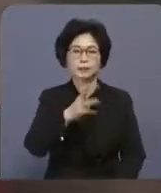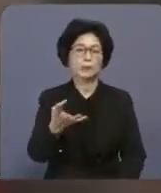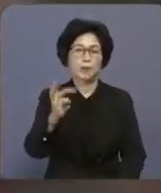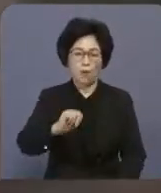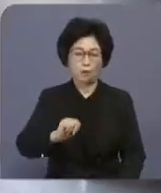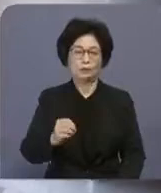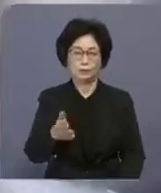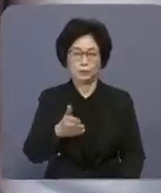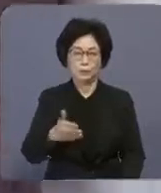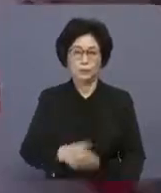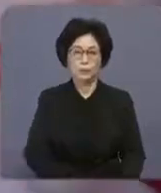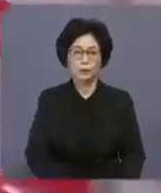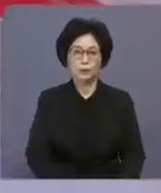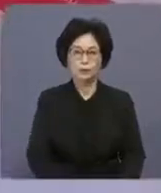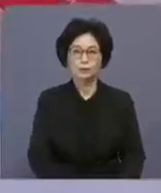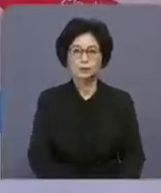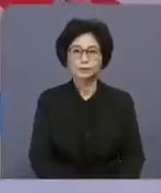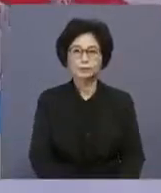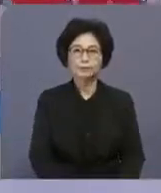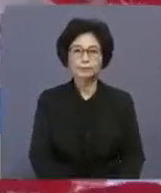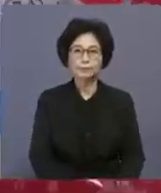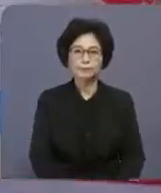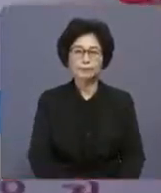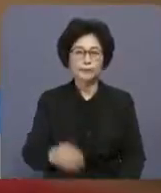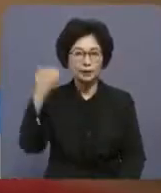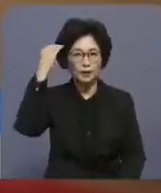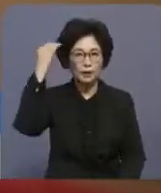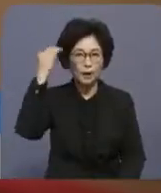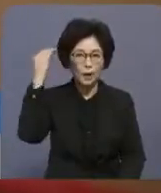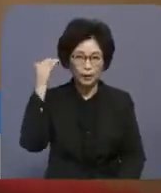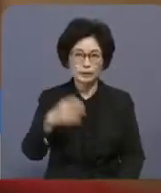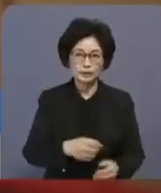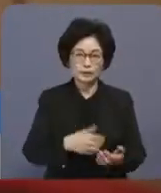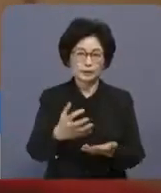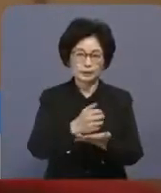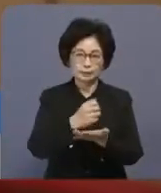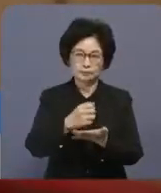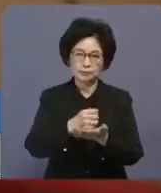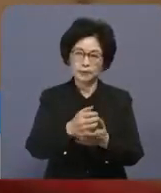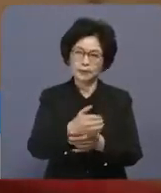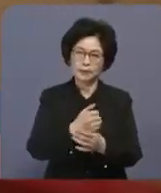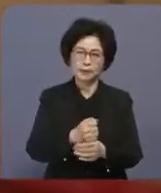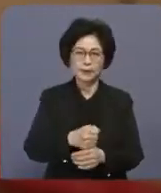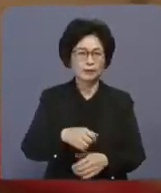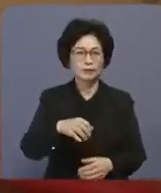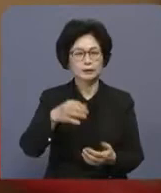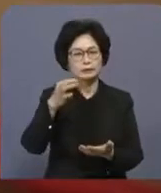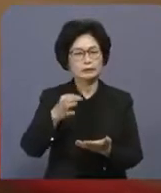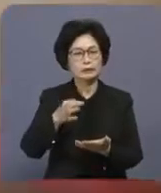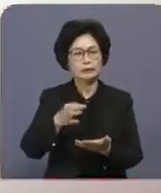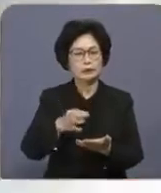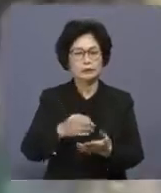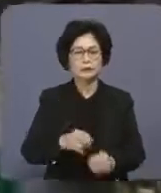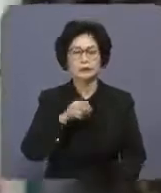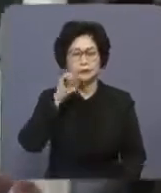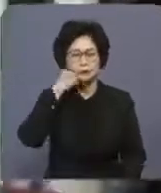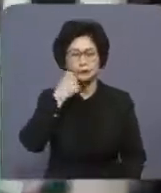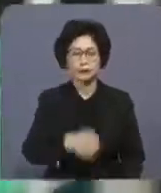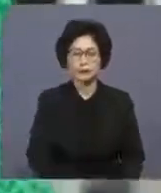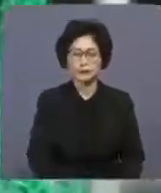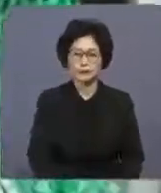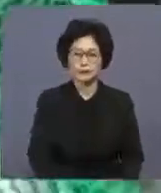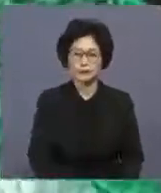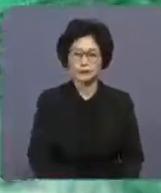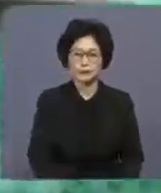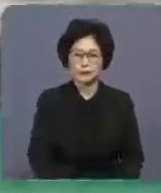달합니다 사랑아 사랑아 사랑아 날라간 우수 할수가 lc9 제조